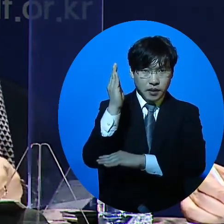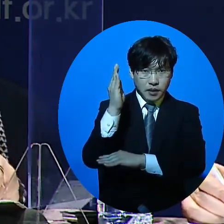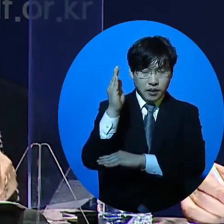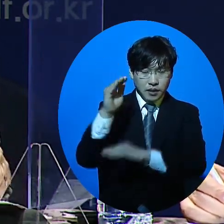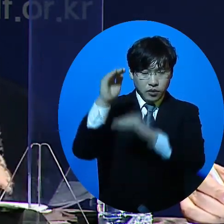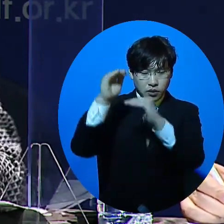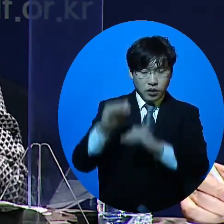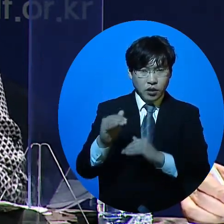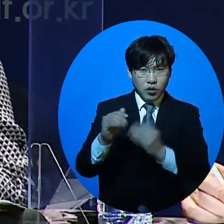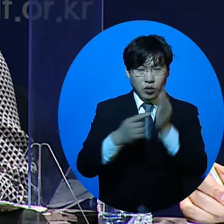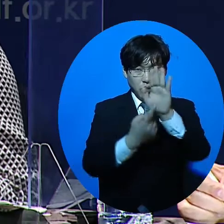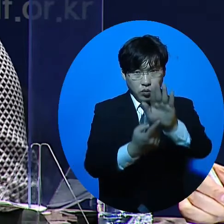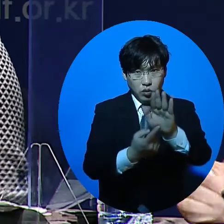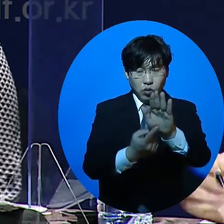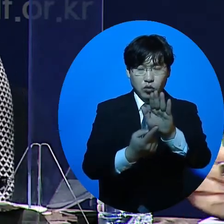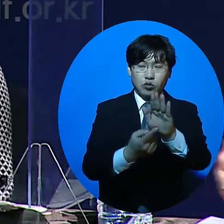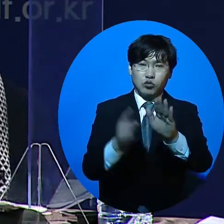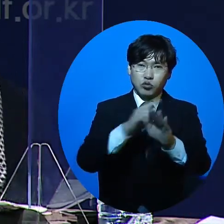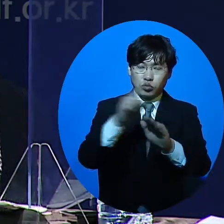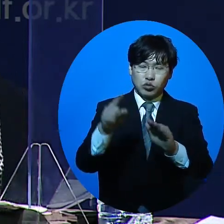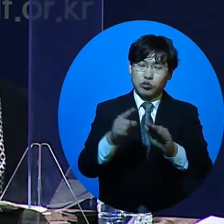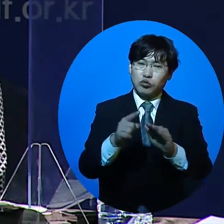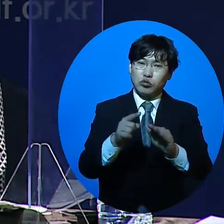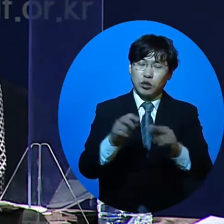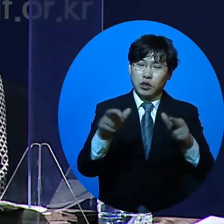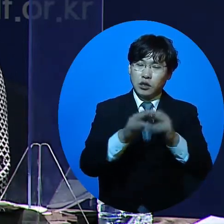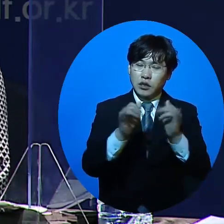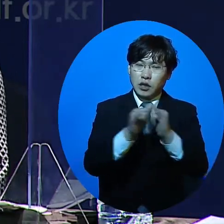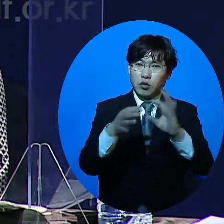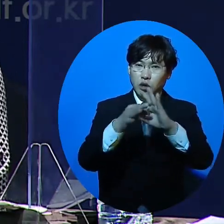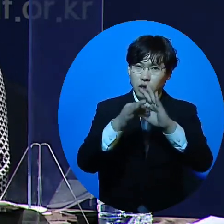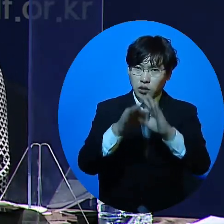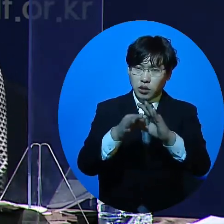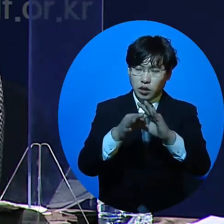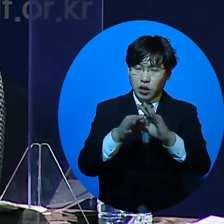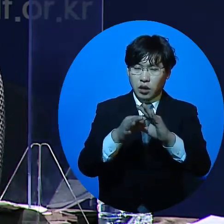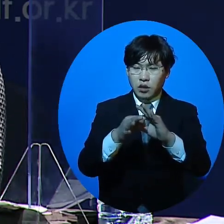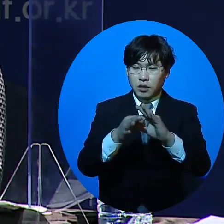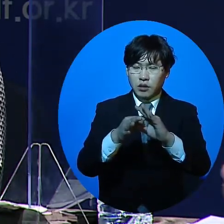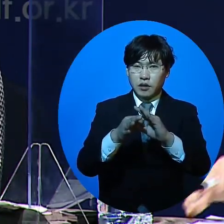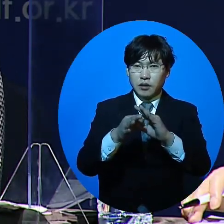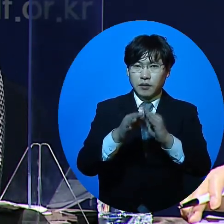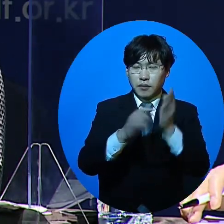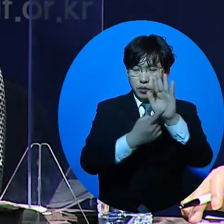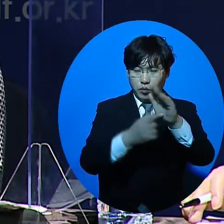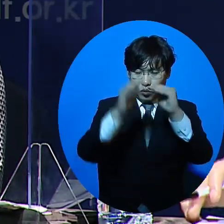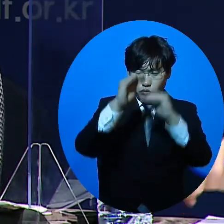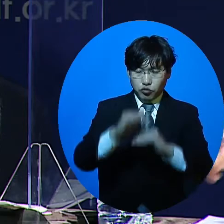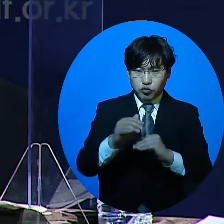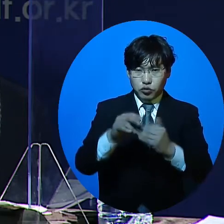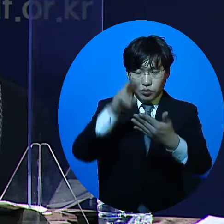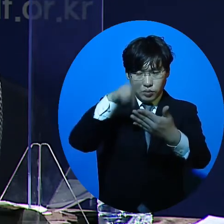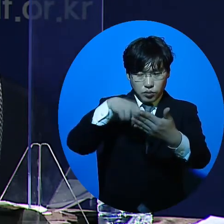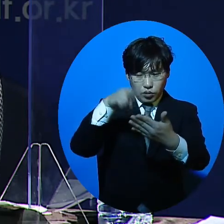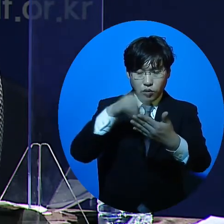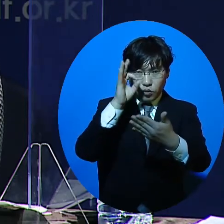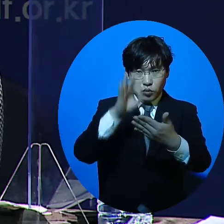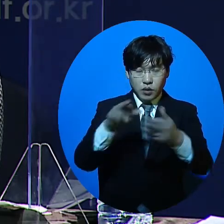발제 내용에 꽤 많은 분량의 그 내용들을 제가 처음부터 읽어보면서 제가 이제